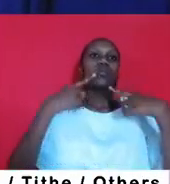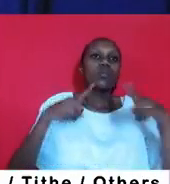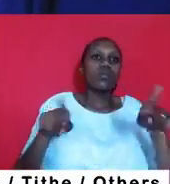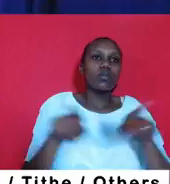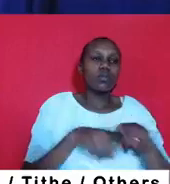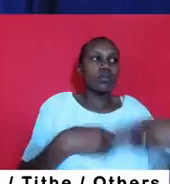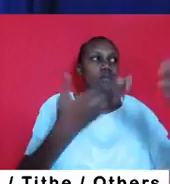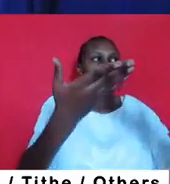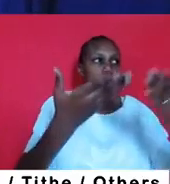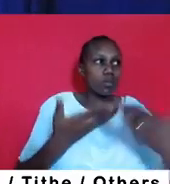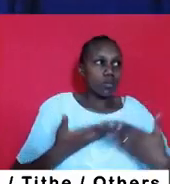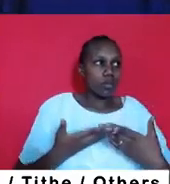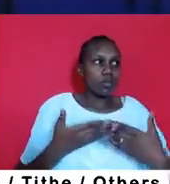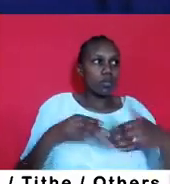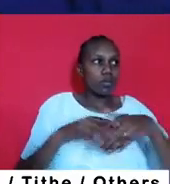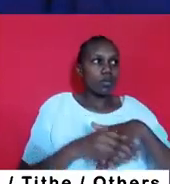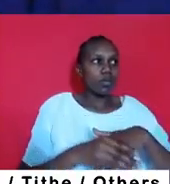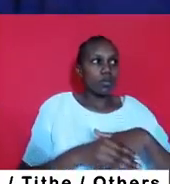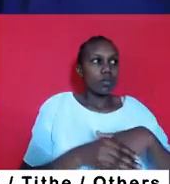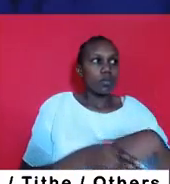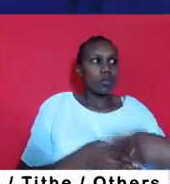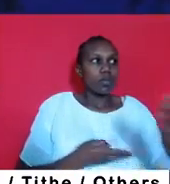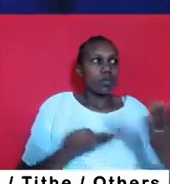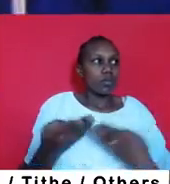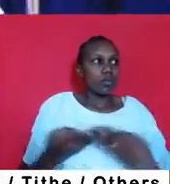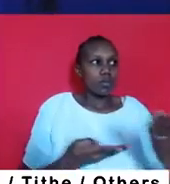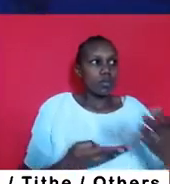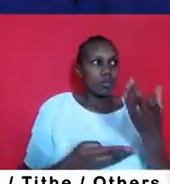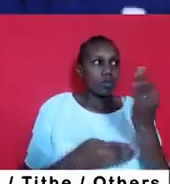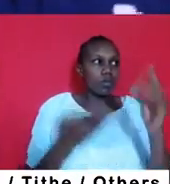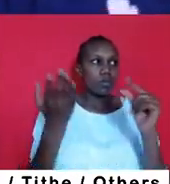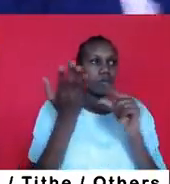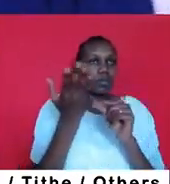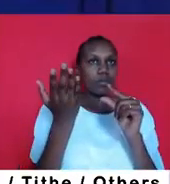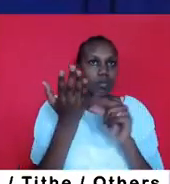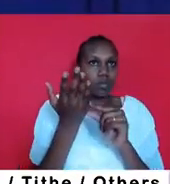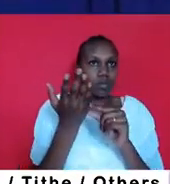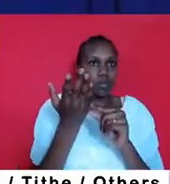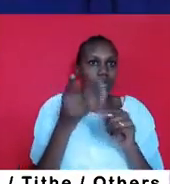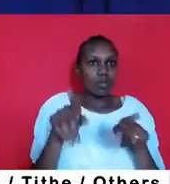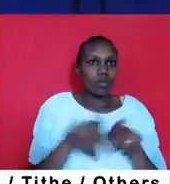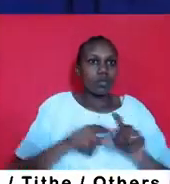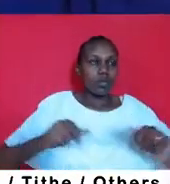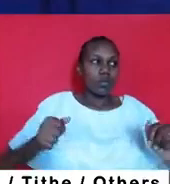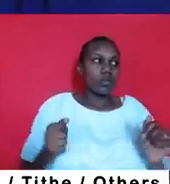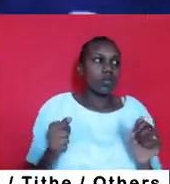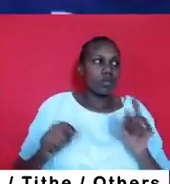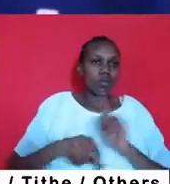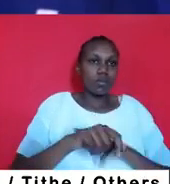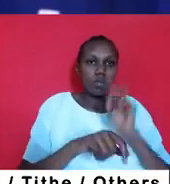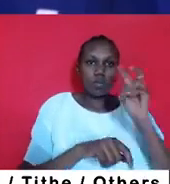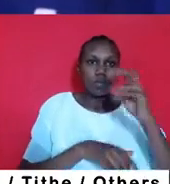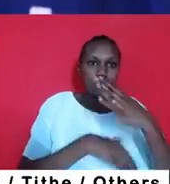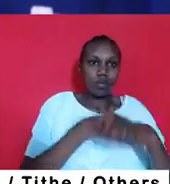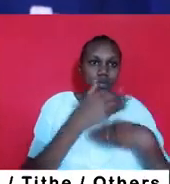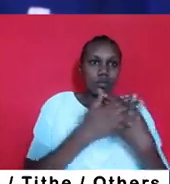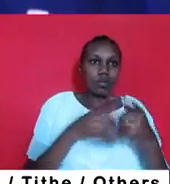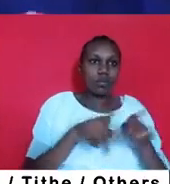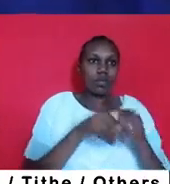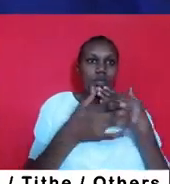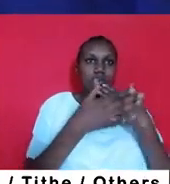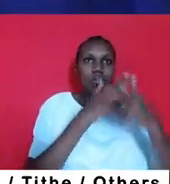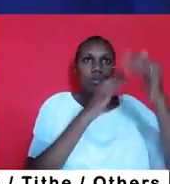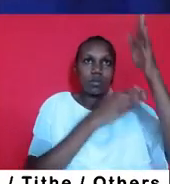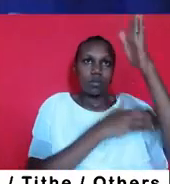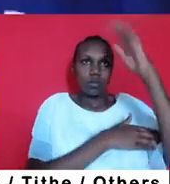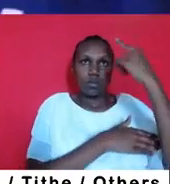kualika katika ibada hii yetu ya Kiswahili. Tunafurahi tukiwaona na tunashukuru Mungu